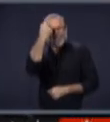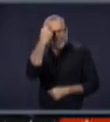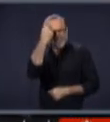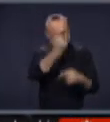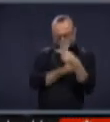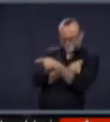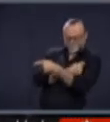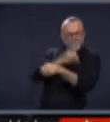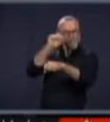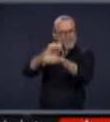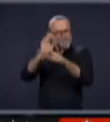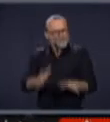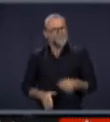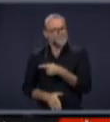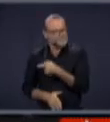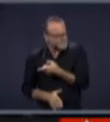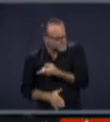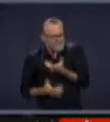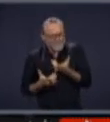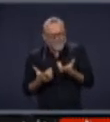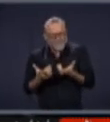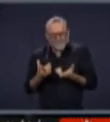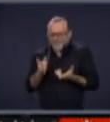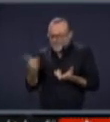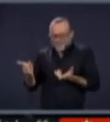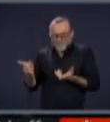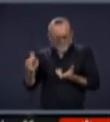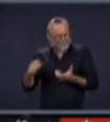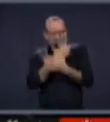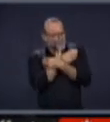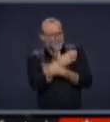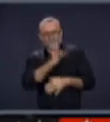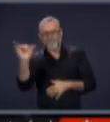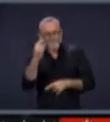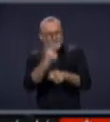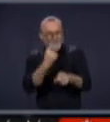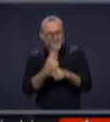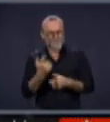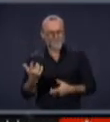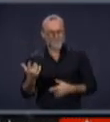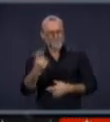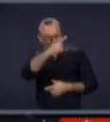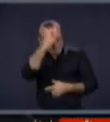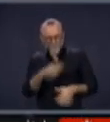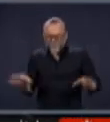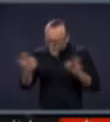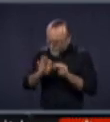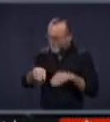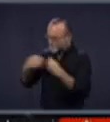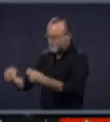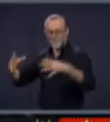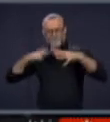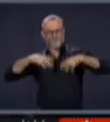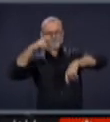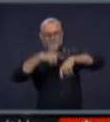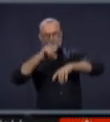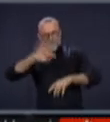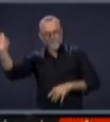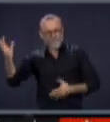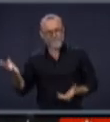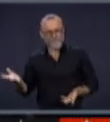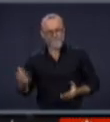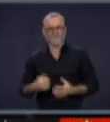de penser au personnel soignant qui ont aussi besoin d'avoir un repos pendant l'été. Ils auront besoin